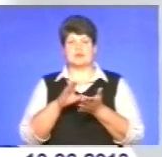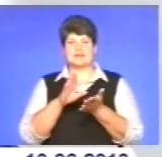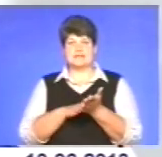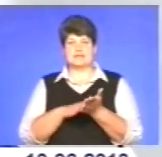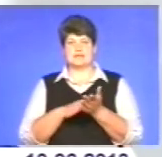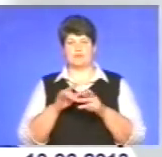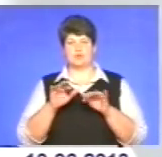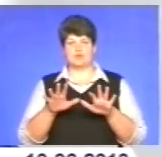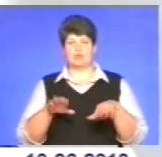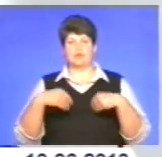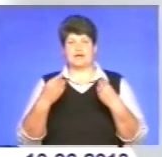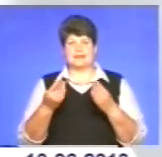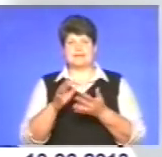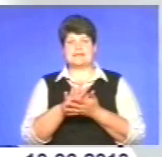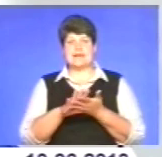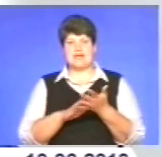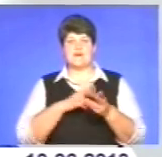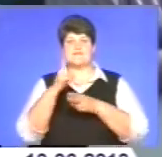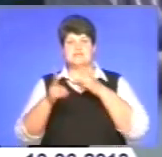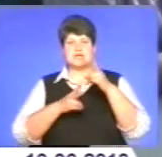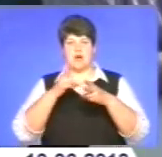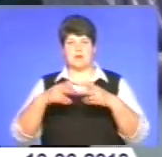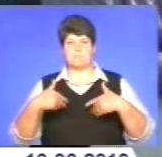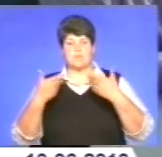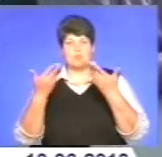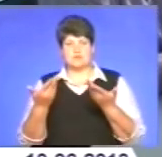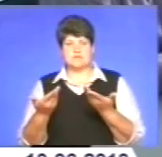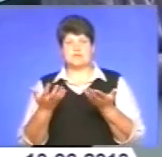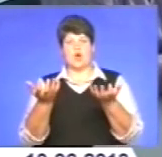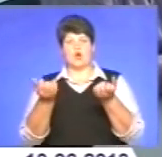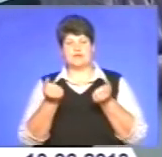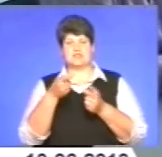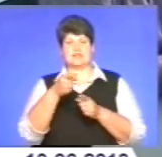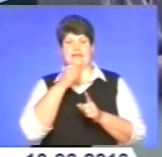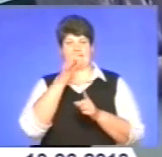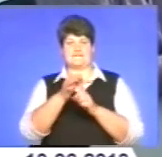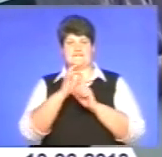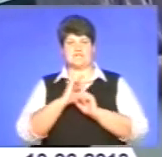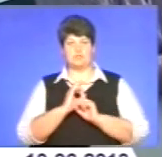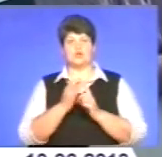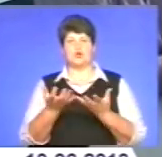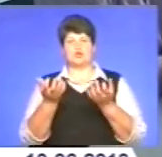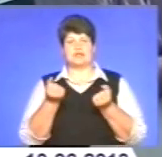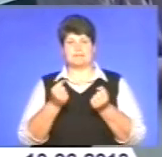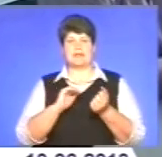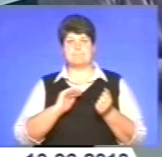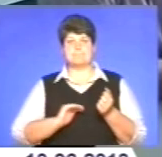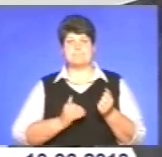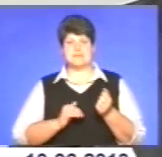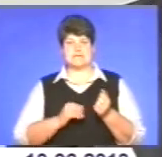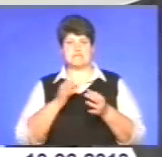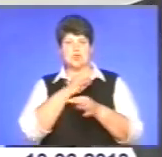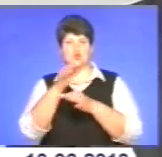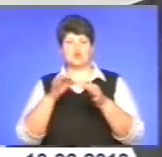процедури, подати будь-які заяви, скарги та пропозиції, одержати на них належні відповіді та отримати бізнес-консультації.